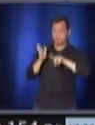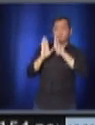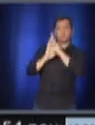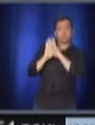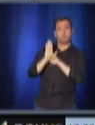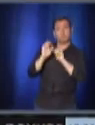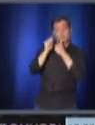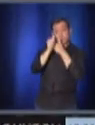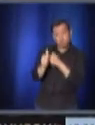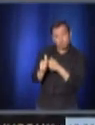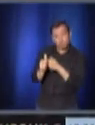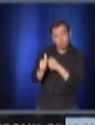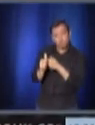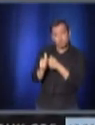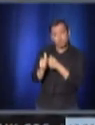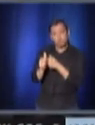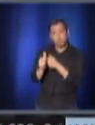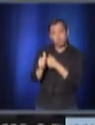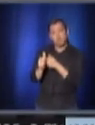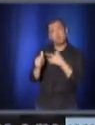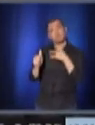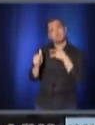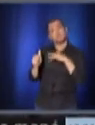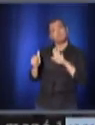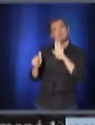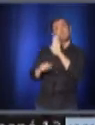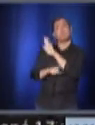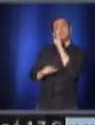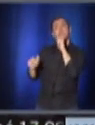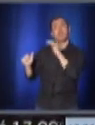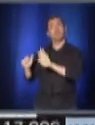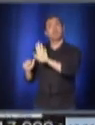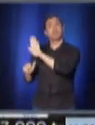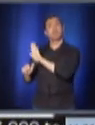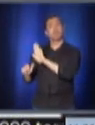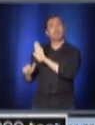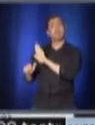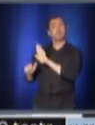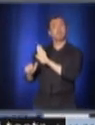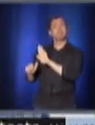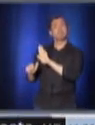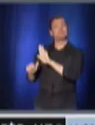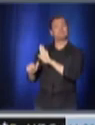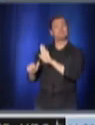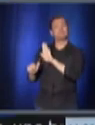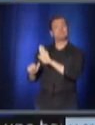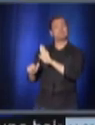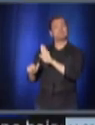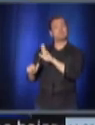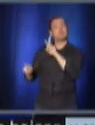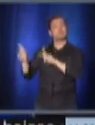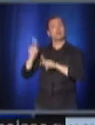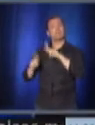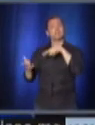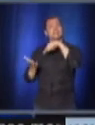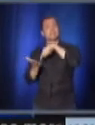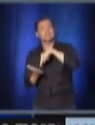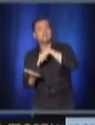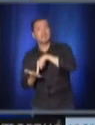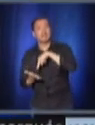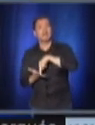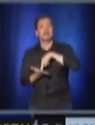les restrictions puissent être mises en œuvre. Un des enjeux avec les bars, c'est qu'il est très difficile pour les gens qui sont